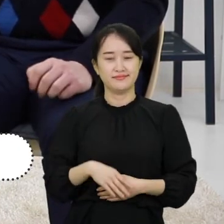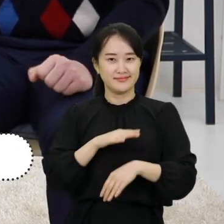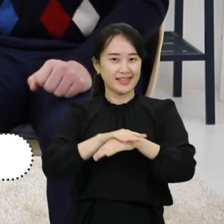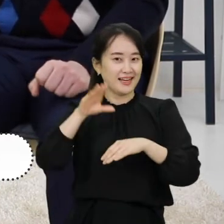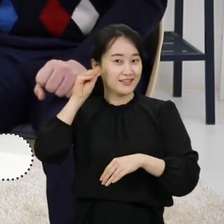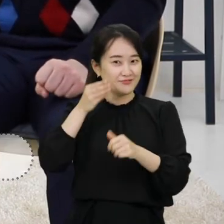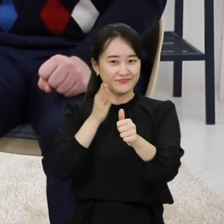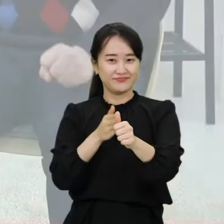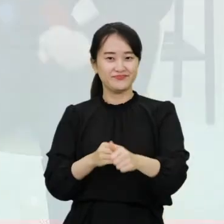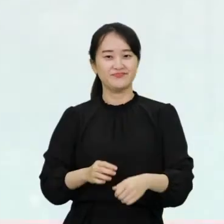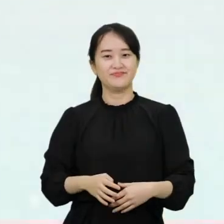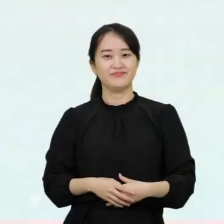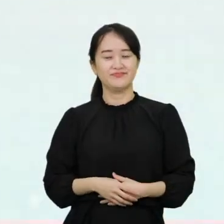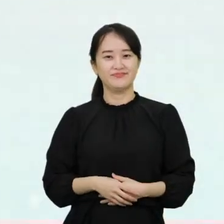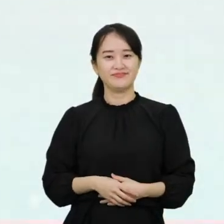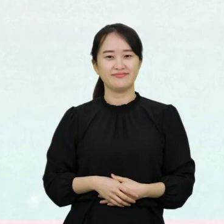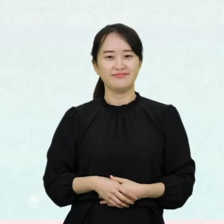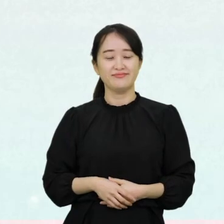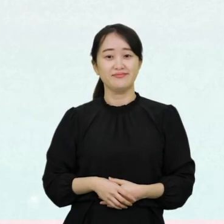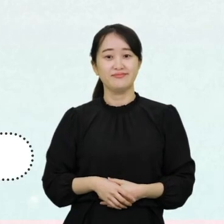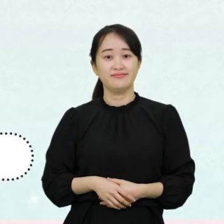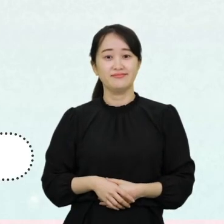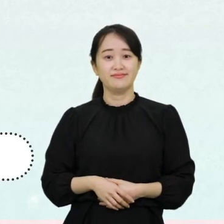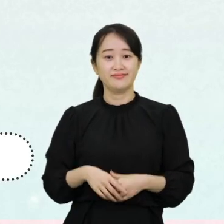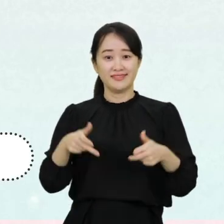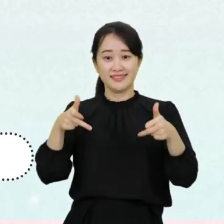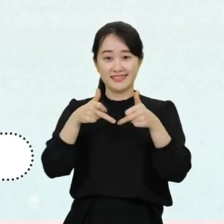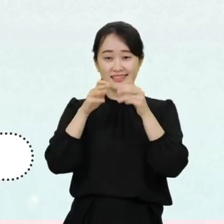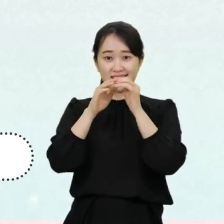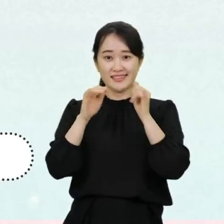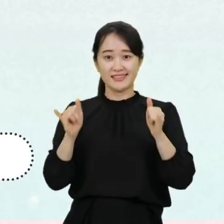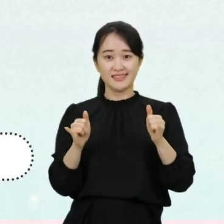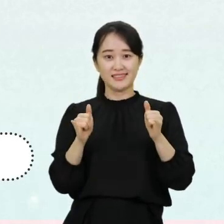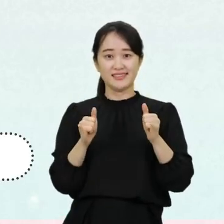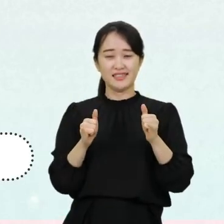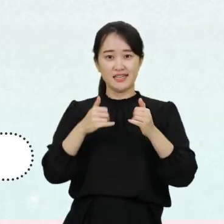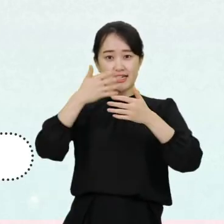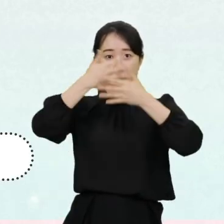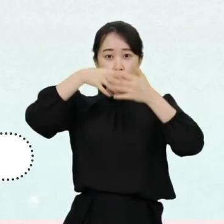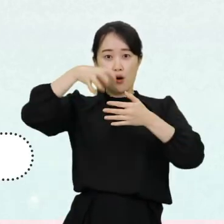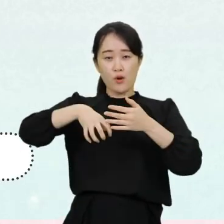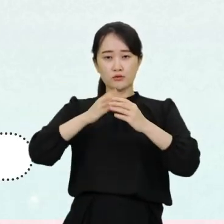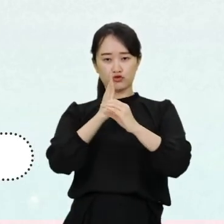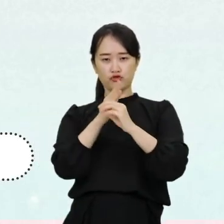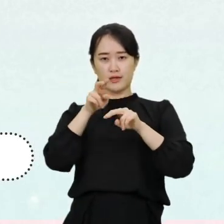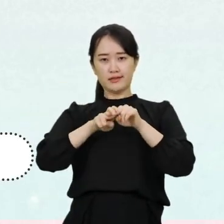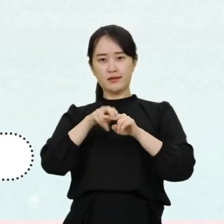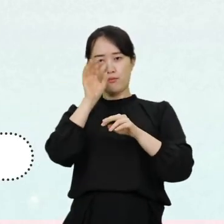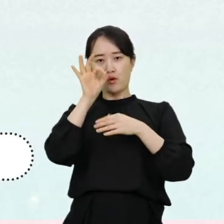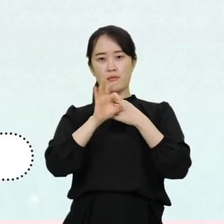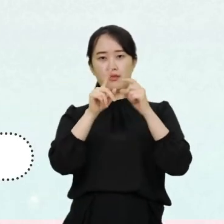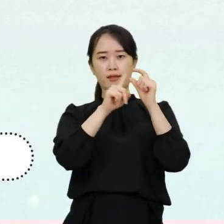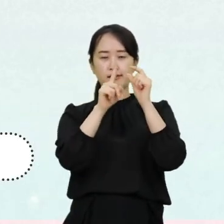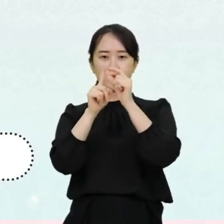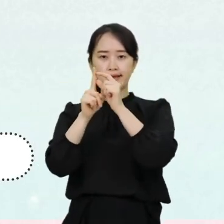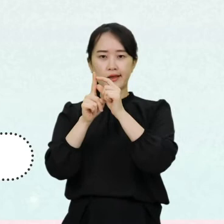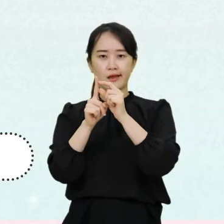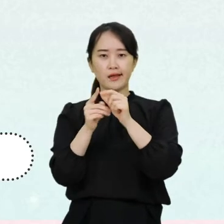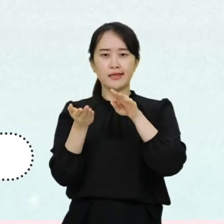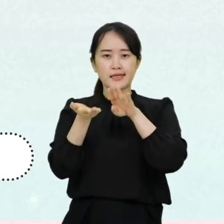잘 들어주세요. 네, 이번에 맞춰야 된다. 이번에. 네. 장애인이 중간 좌석에서 영화를 보려면